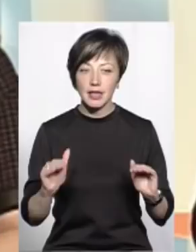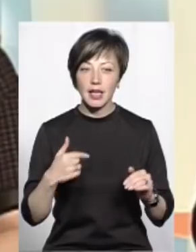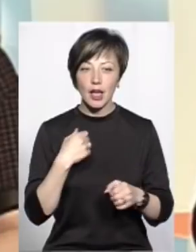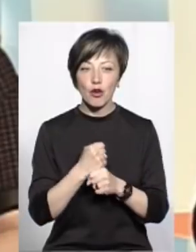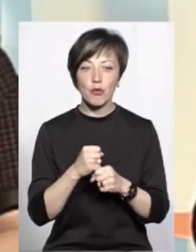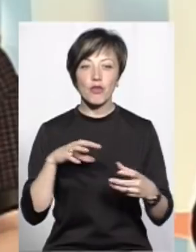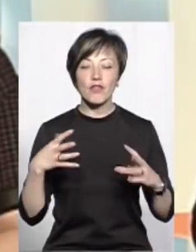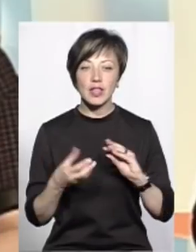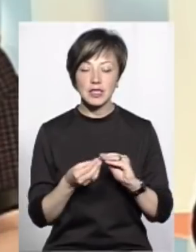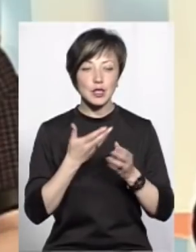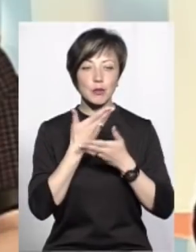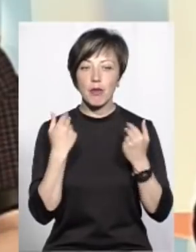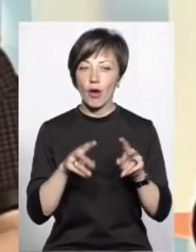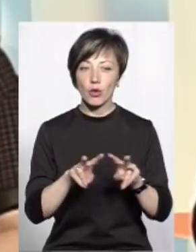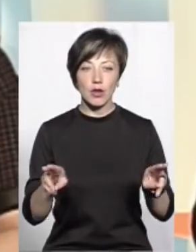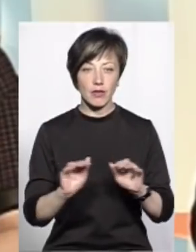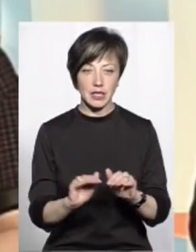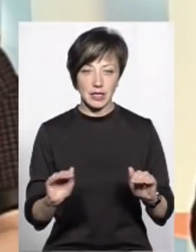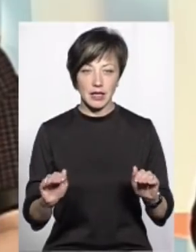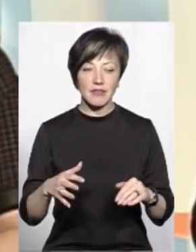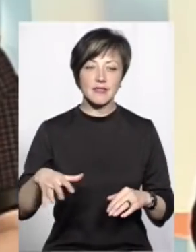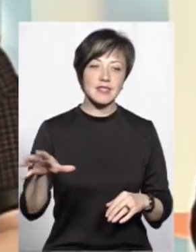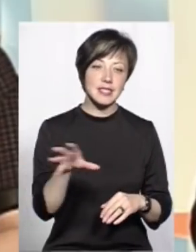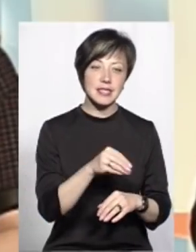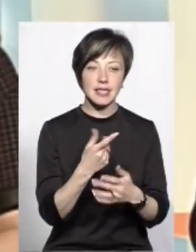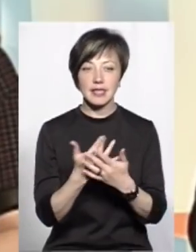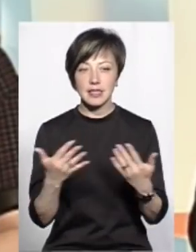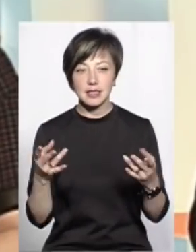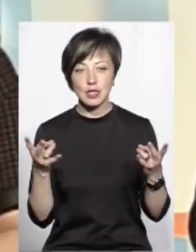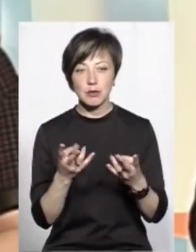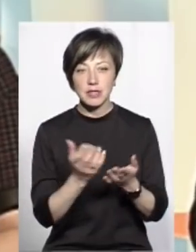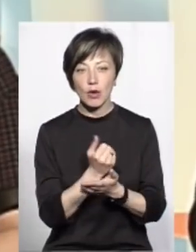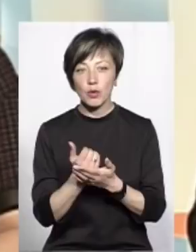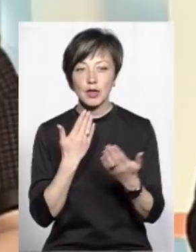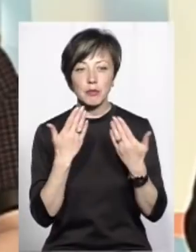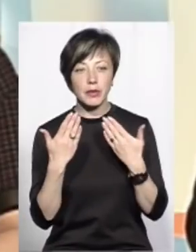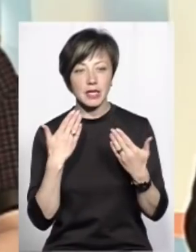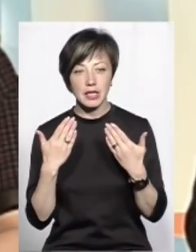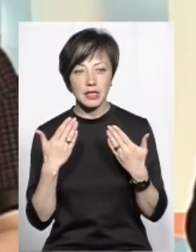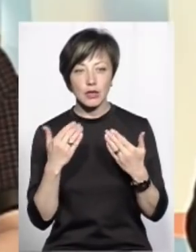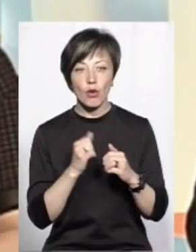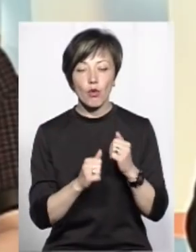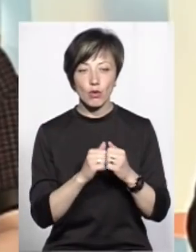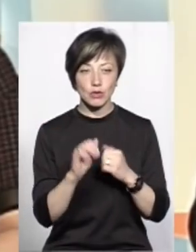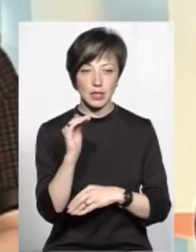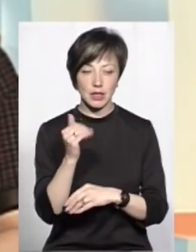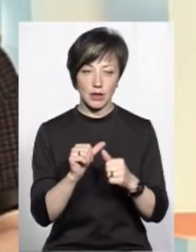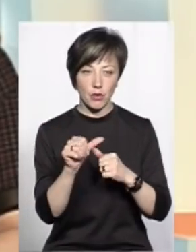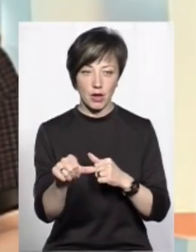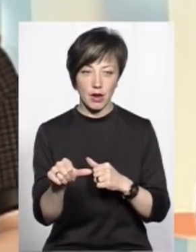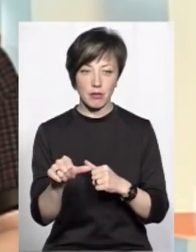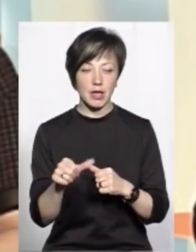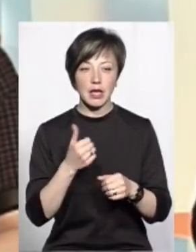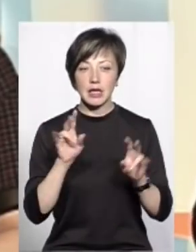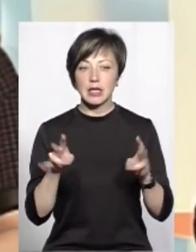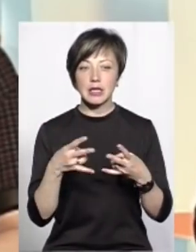роблю висновок, що немає однакових дітей, всі різні, треба знаходити якийсь підхід до кожної дитини окремий, і немає,